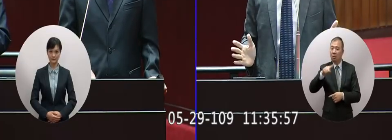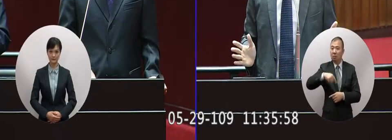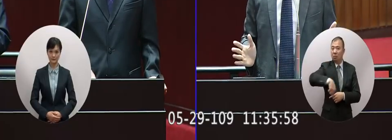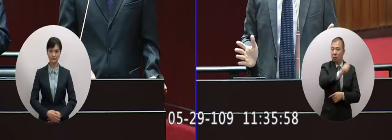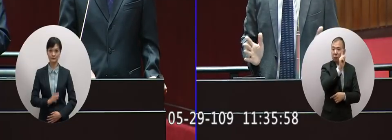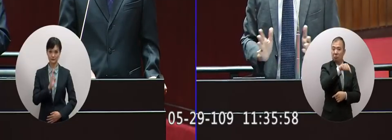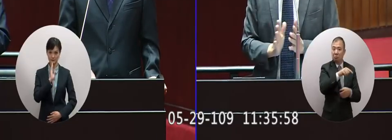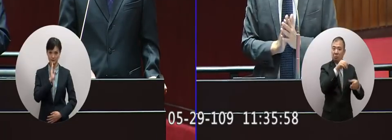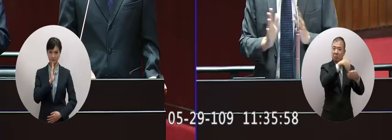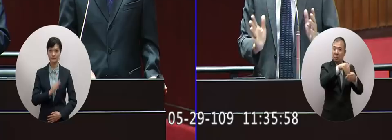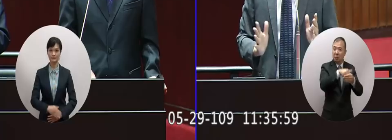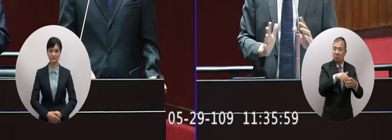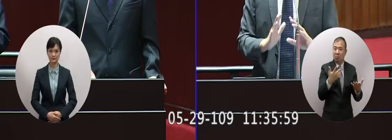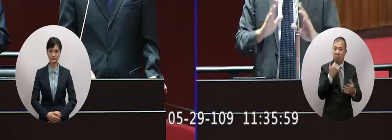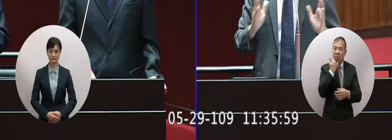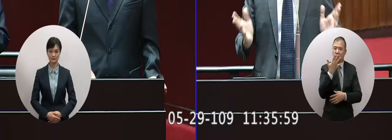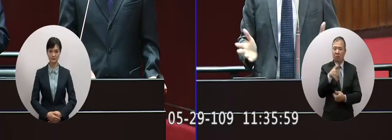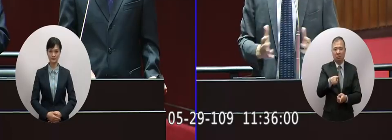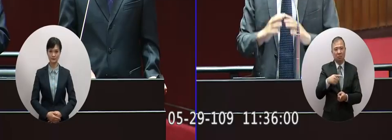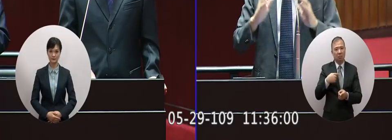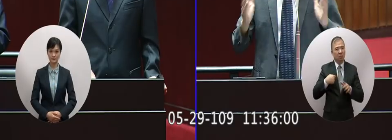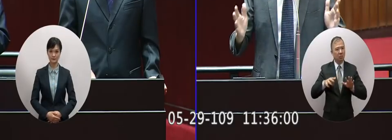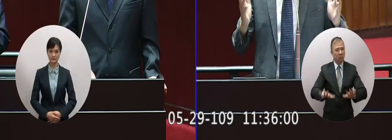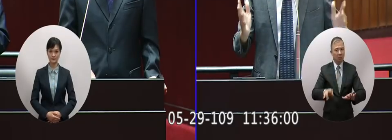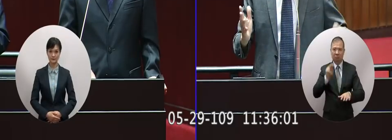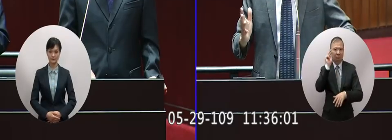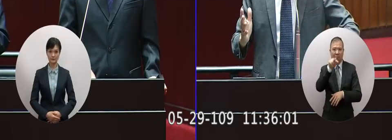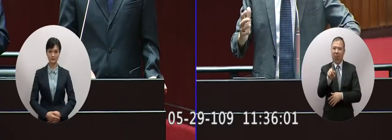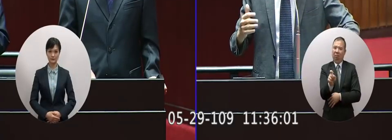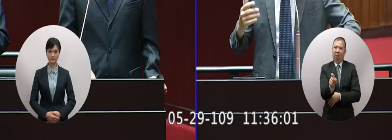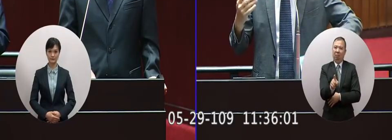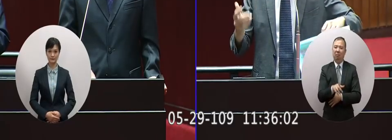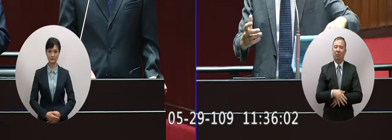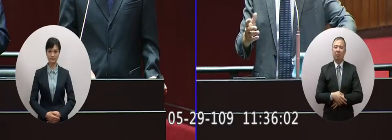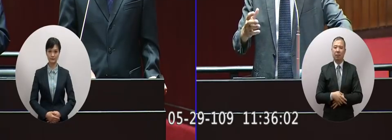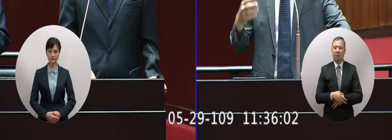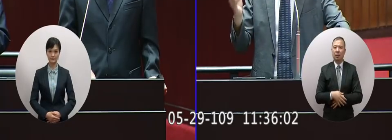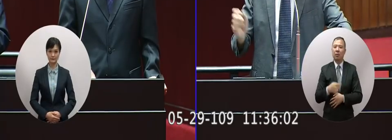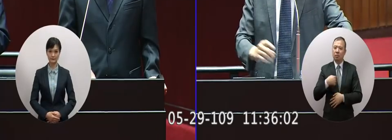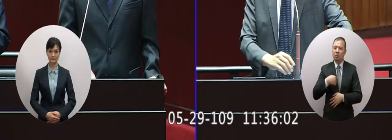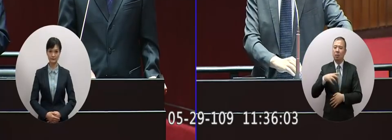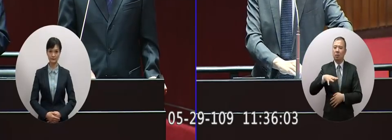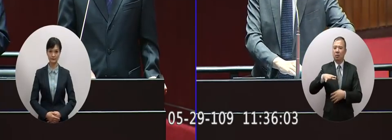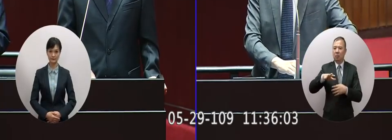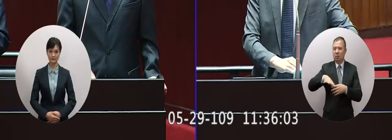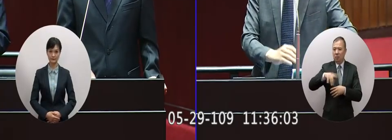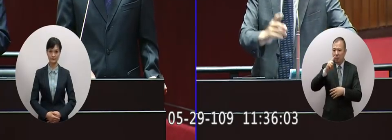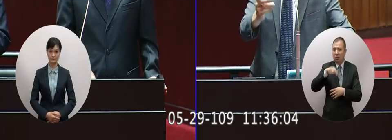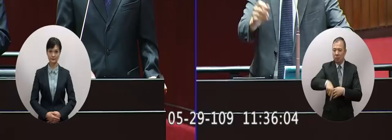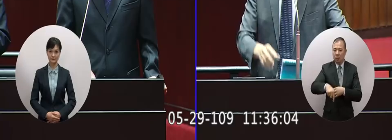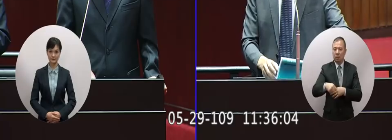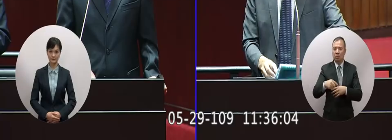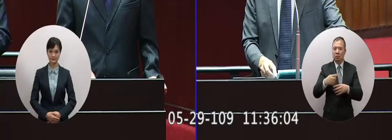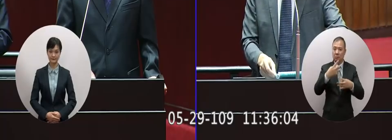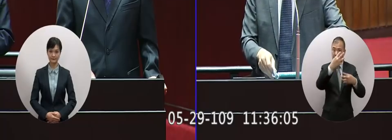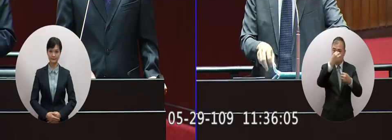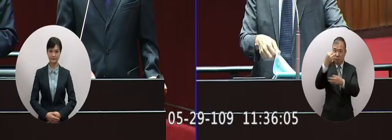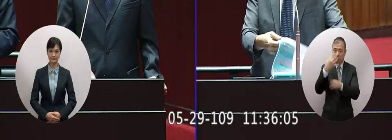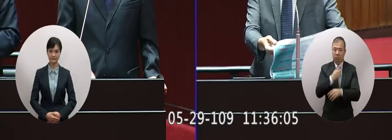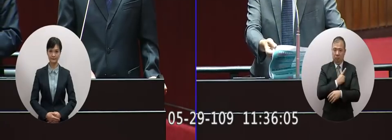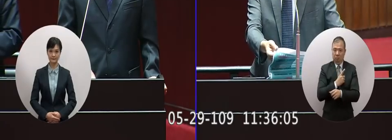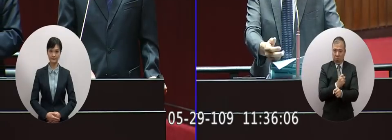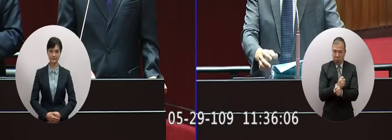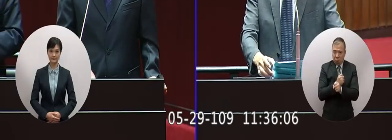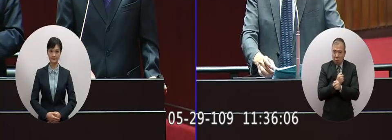嘛， 是， 对，所以其实说我是觉得说我们还是就是先把这个时程这些点出来提供院长跟主